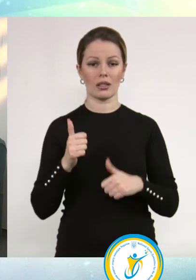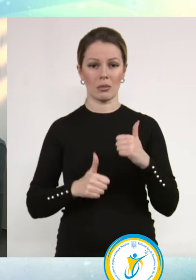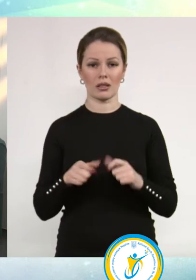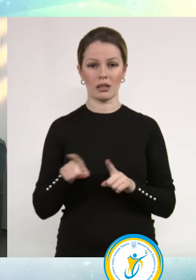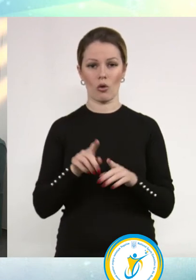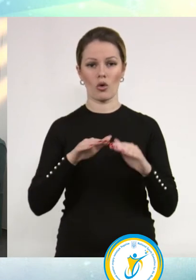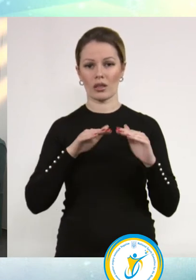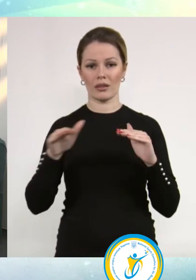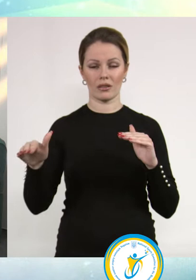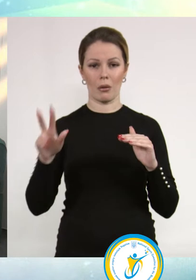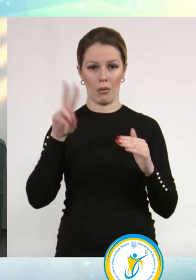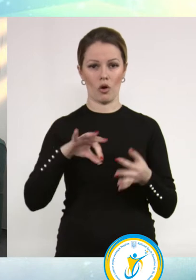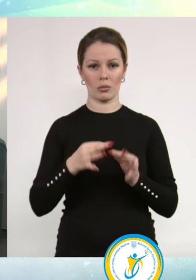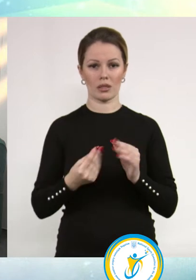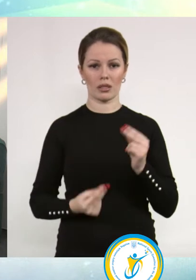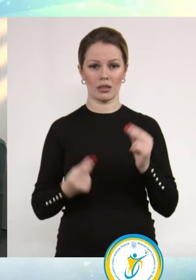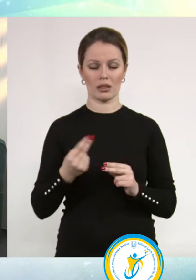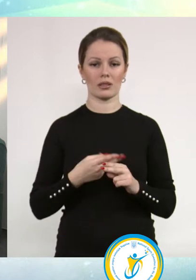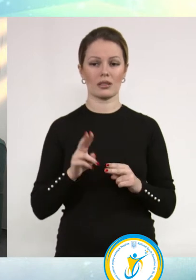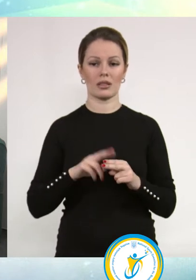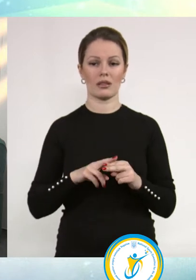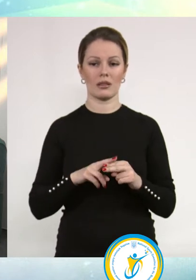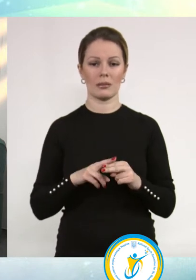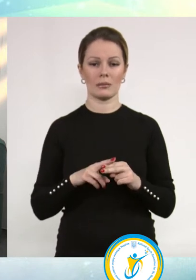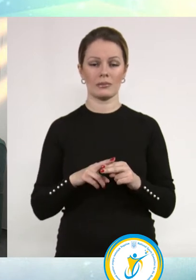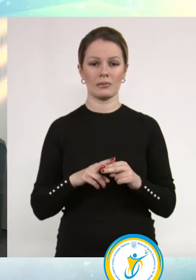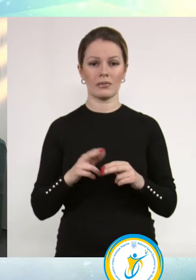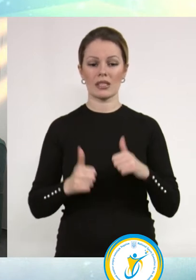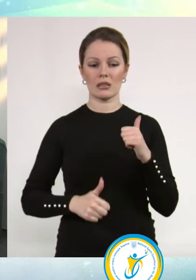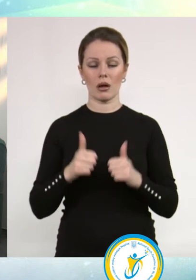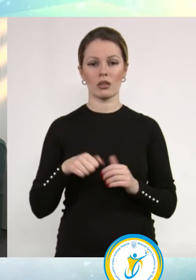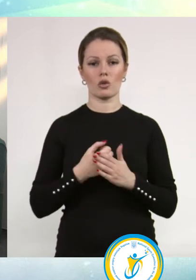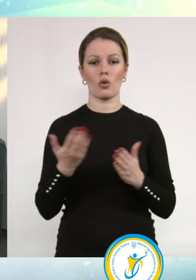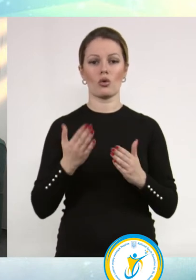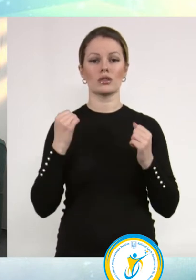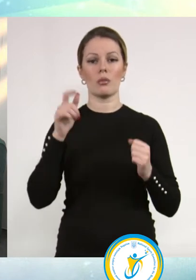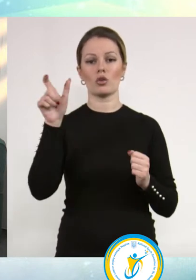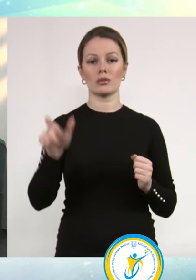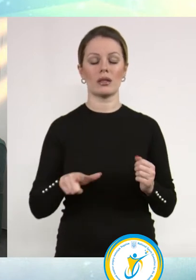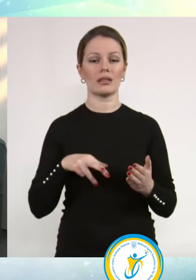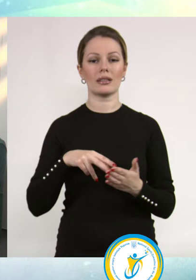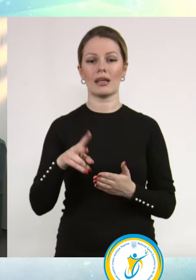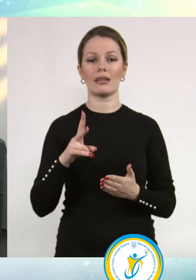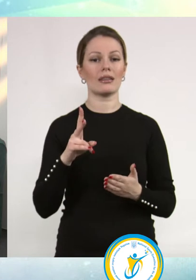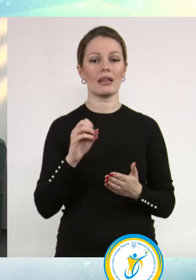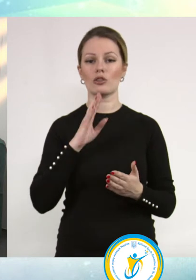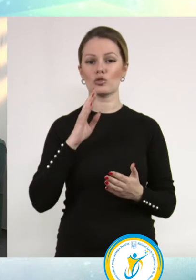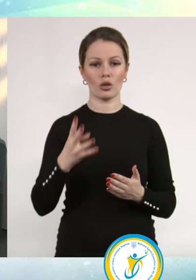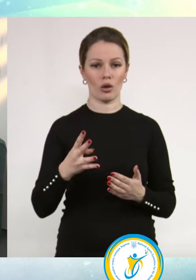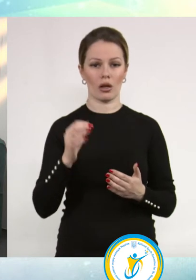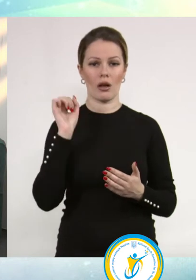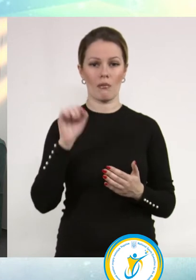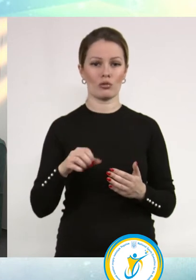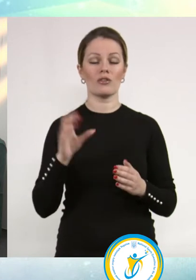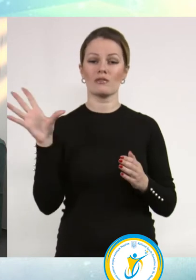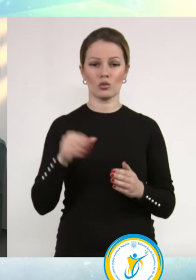такого рівня, паралімпійські ігри, це соревнування, до якого спортсмен йде. І не 4 роки, а може і